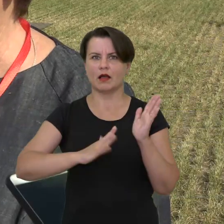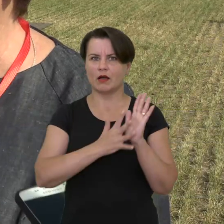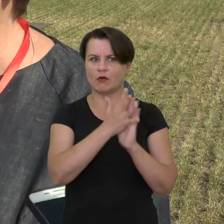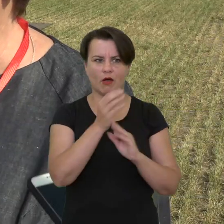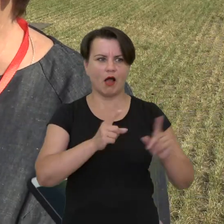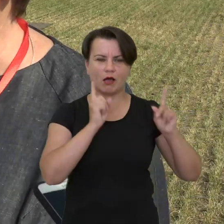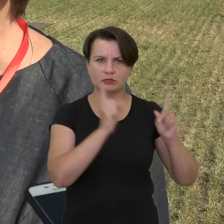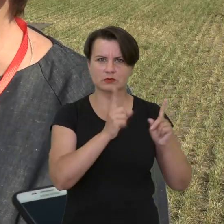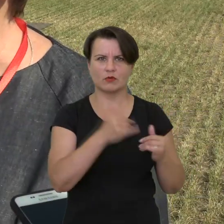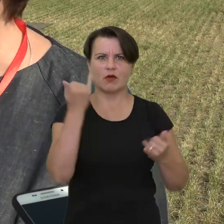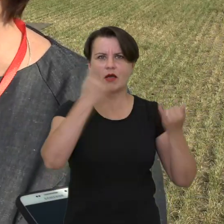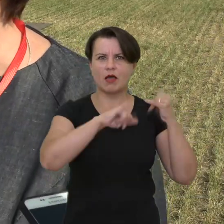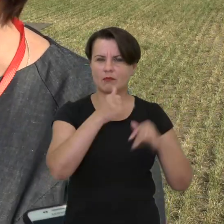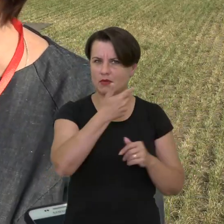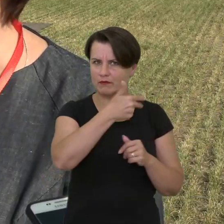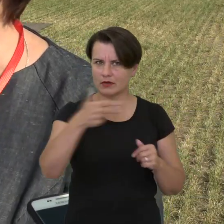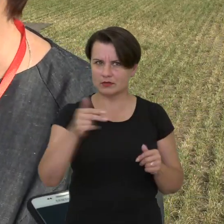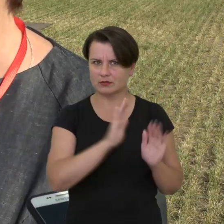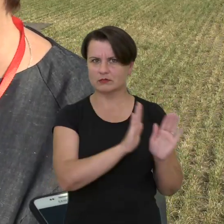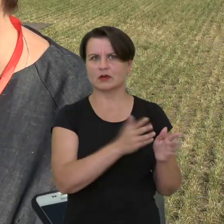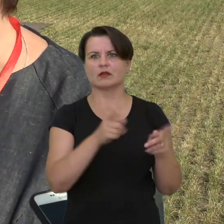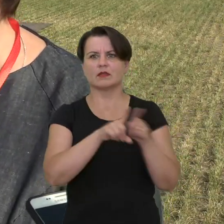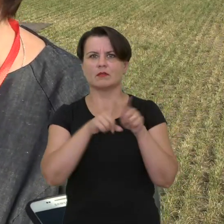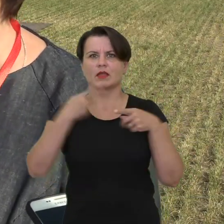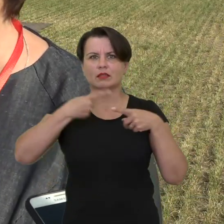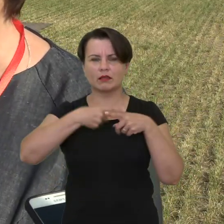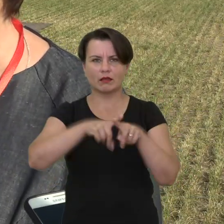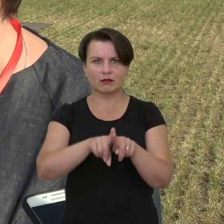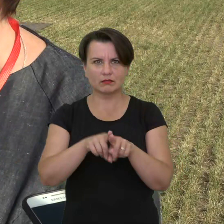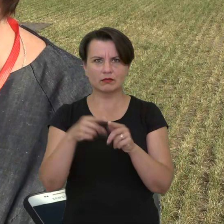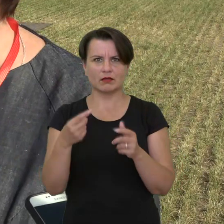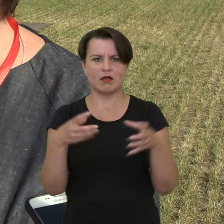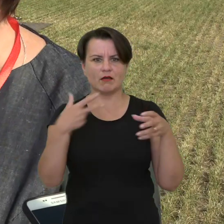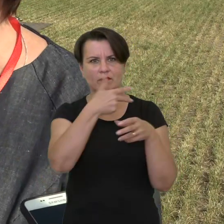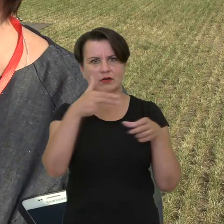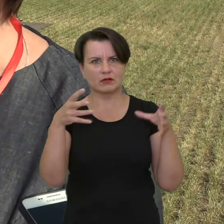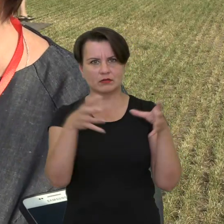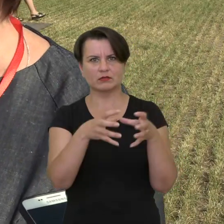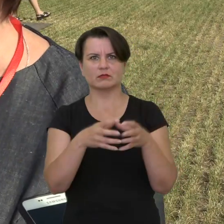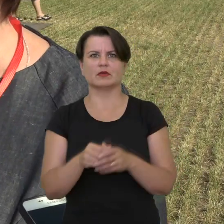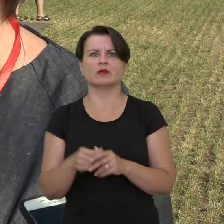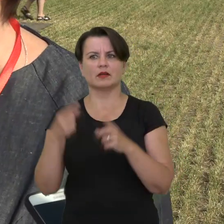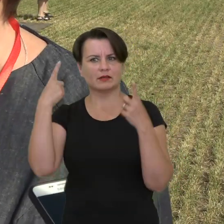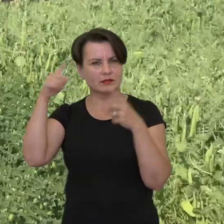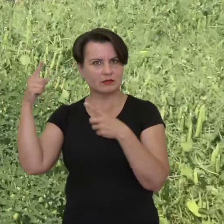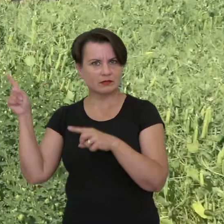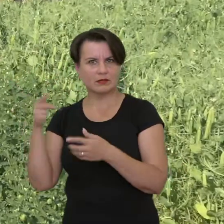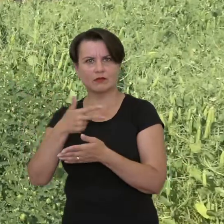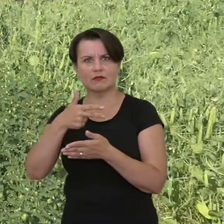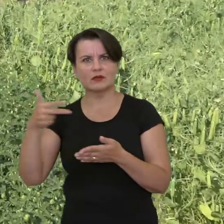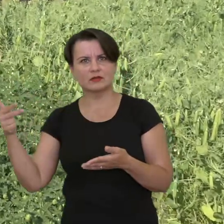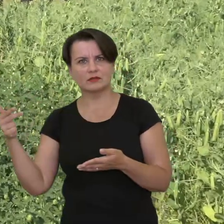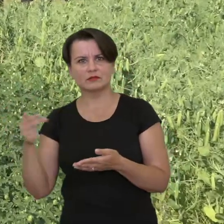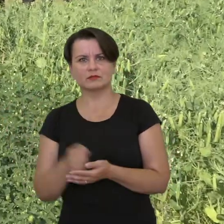augalų apsaugos cheminės kompanijos arba technikos kompanijos arba ir kitos,